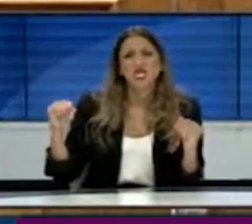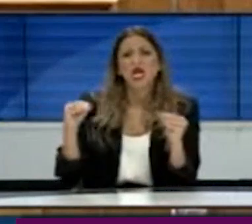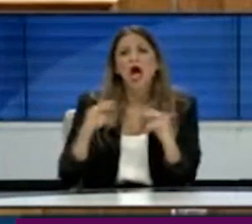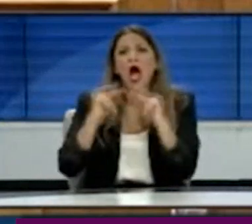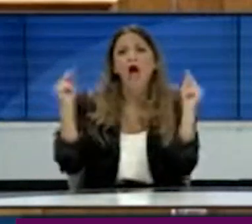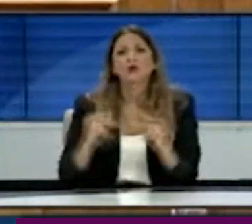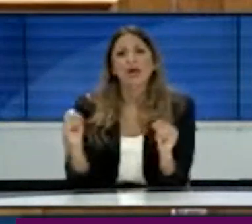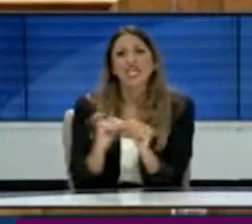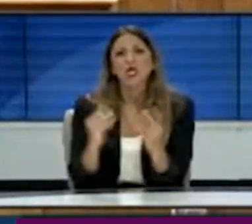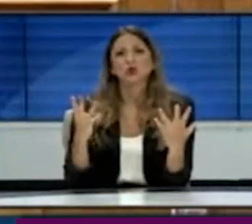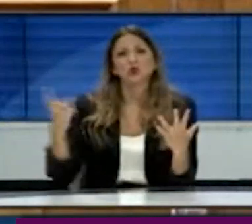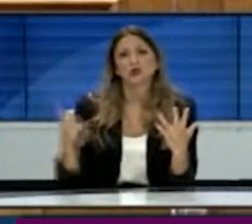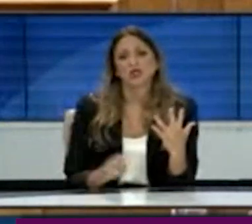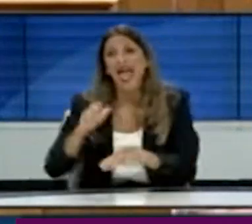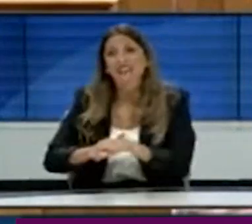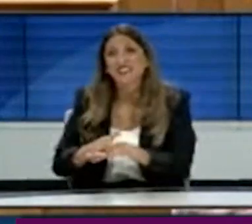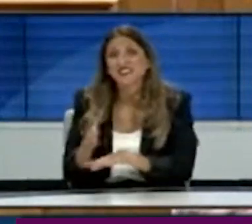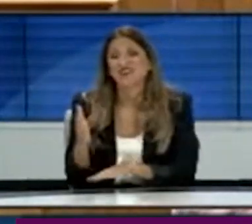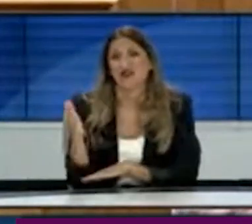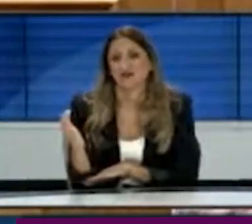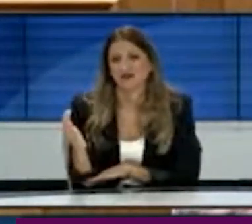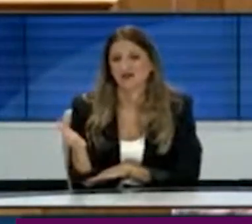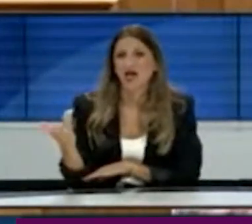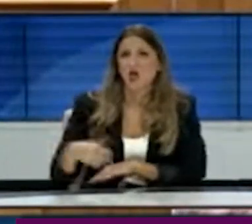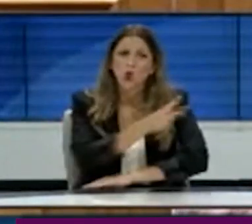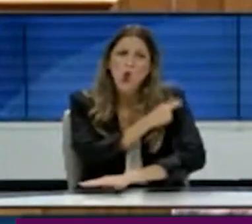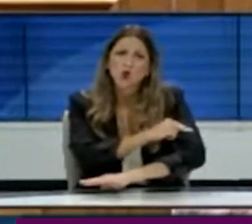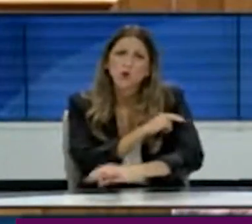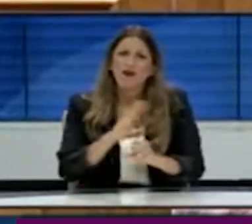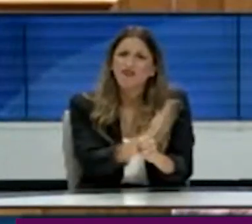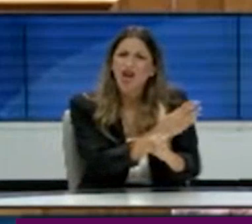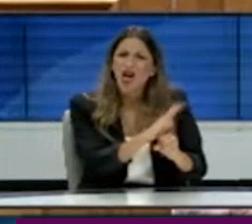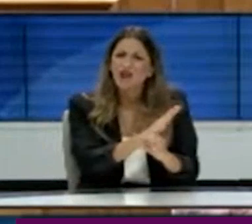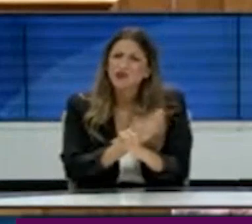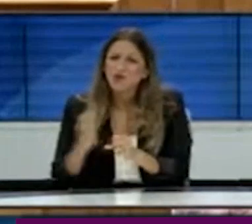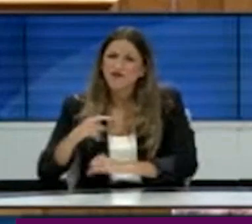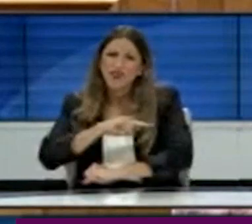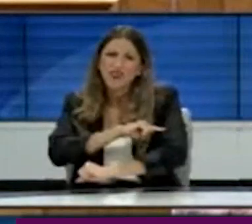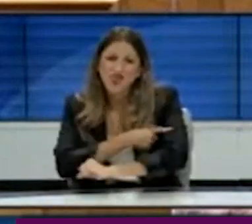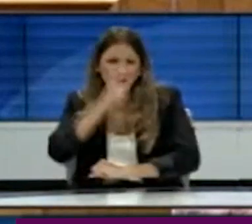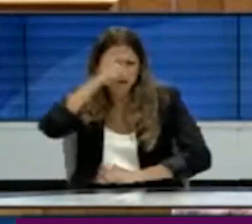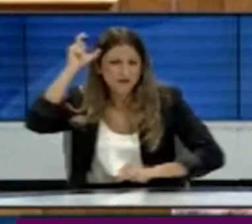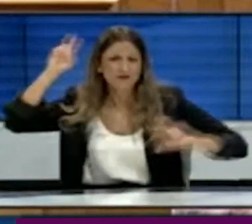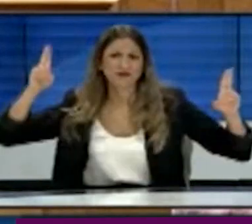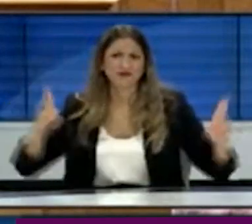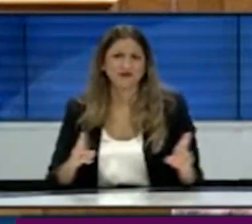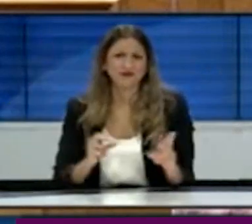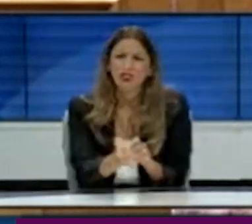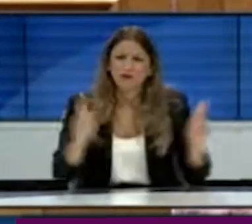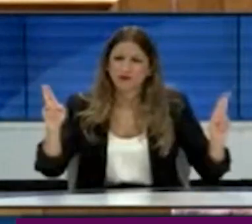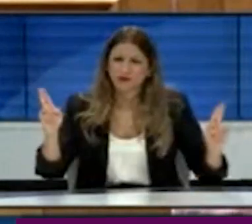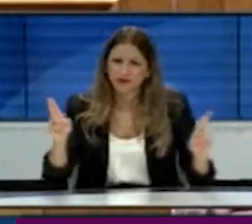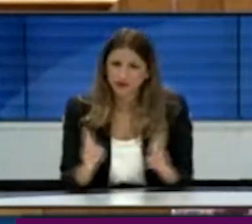την ανεργία, που ξεχαρβαλώσατε το Εθνικό Σύστημα Υγείας και βάλατε χαράτσι για την είσοδο στα